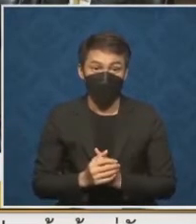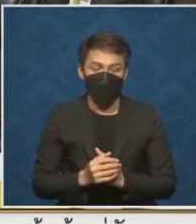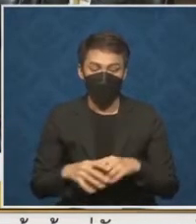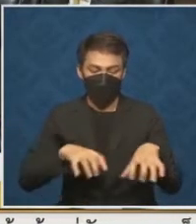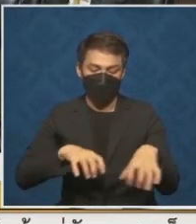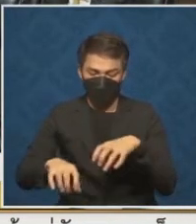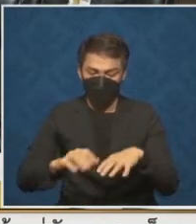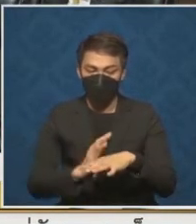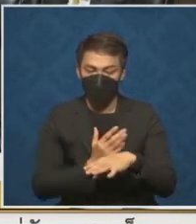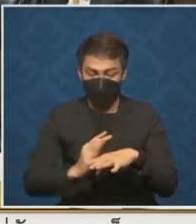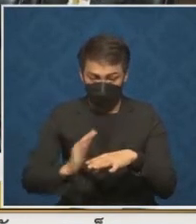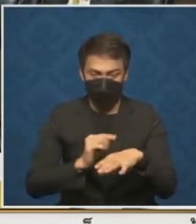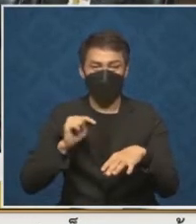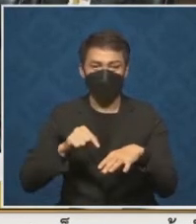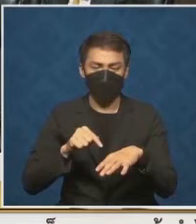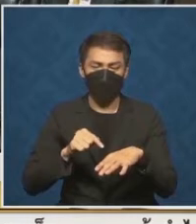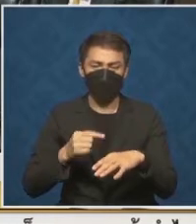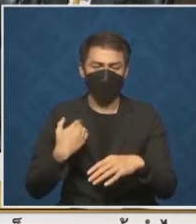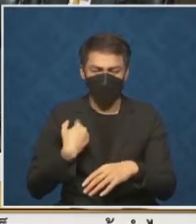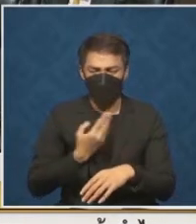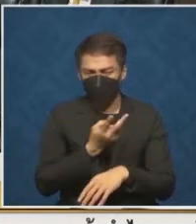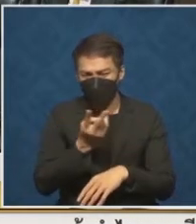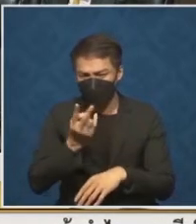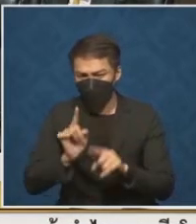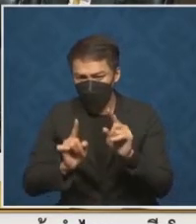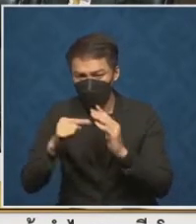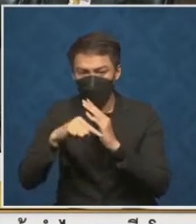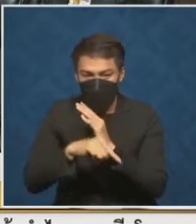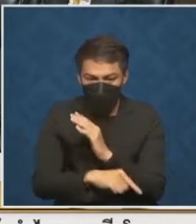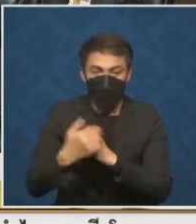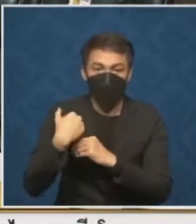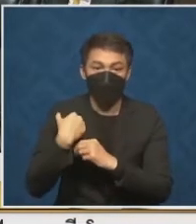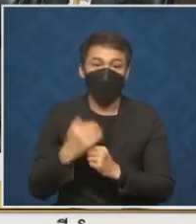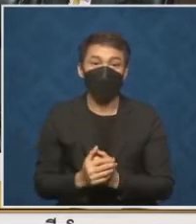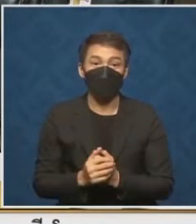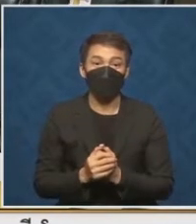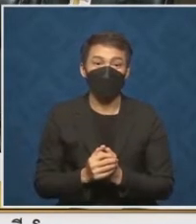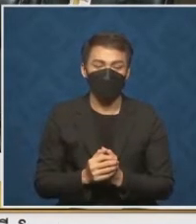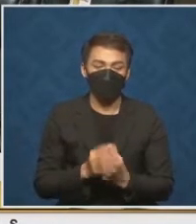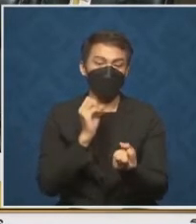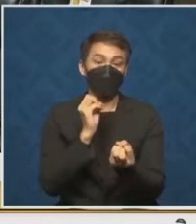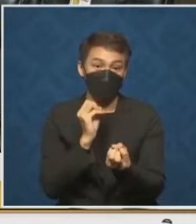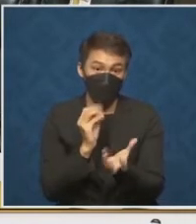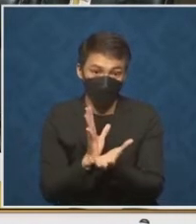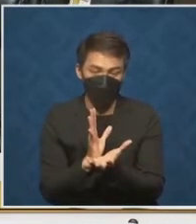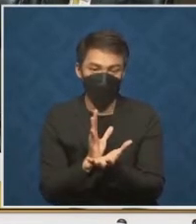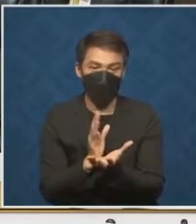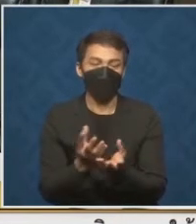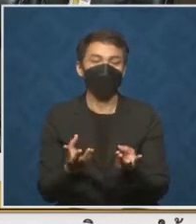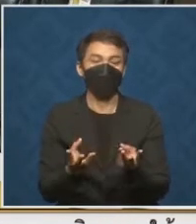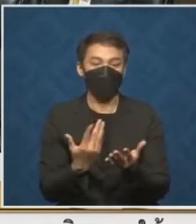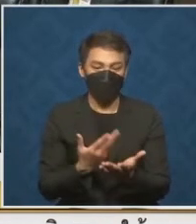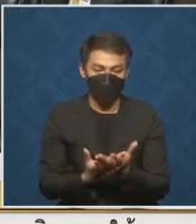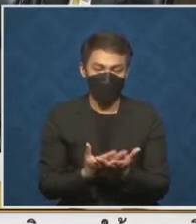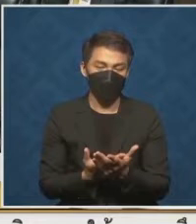ส่อไปในทางทุจริตThe Brideเรื่องส่วนผลกระทบต่องบประมาณแผ่นดินอ้างจากราย